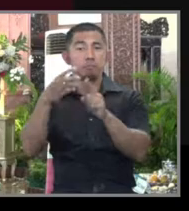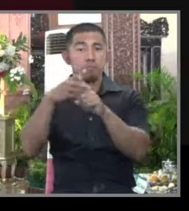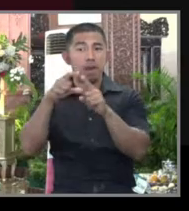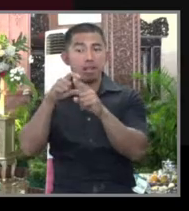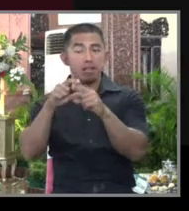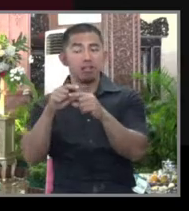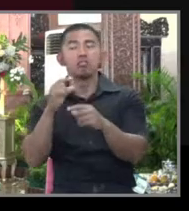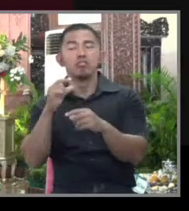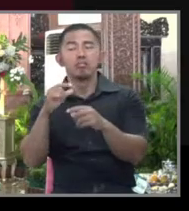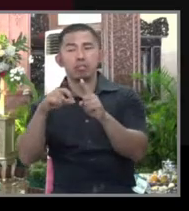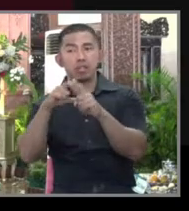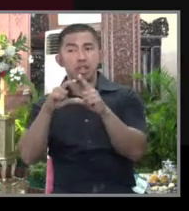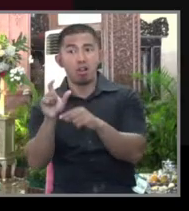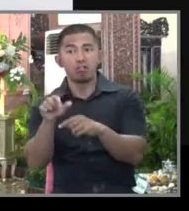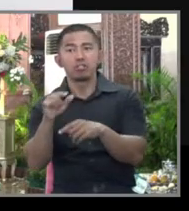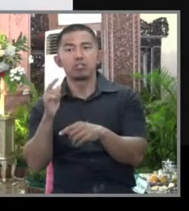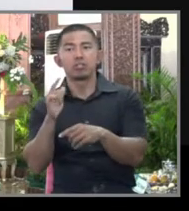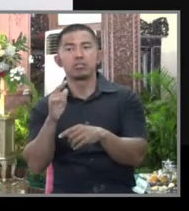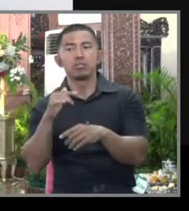di Kabupaten Kudus.